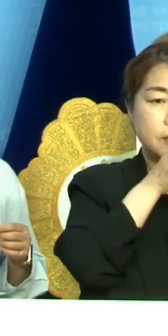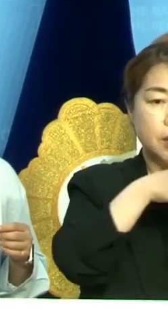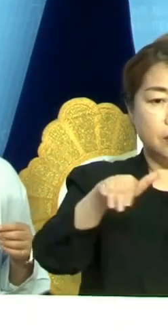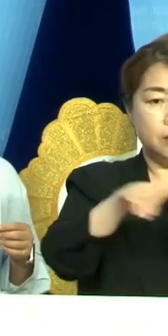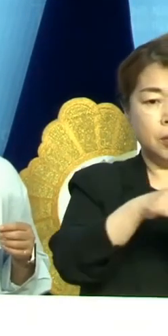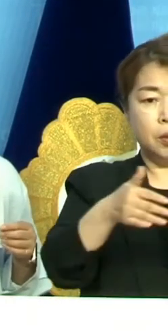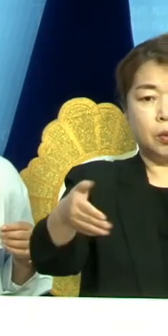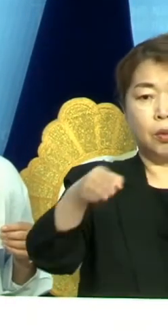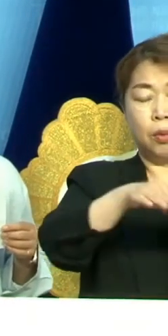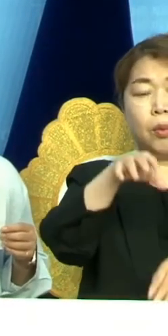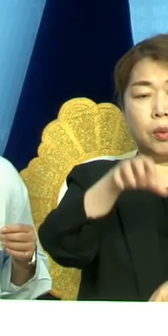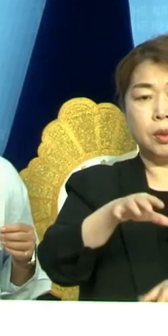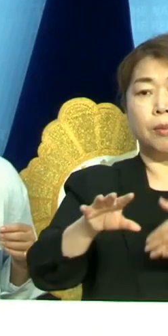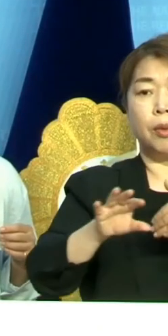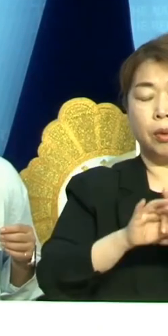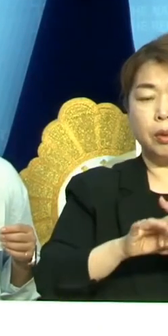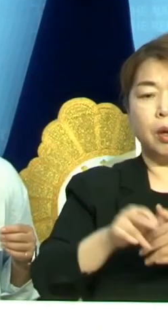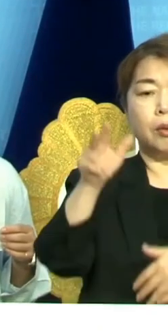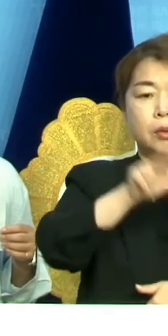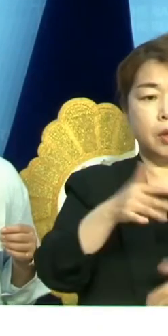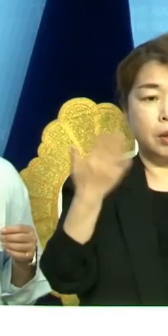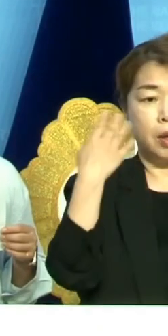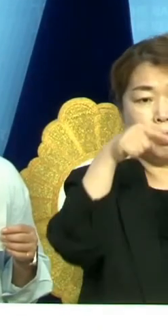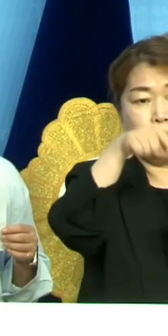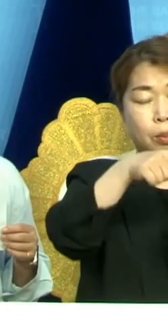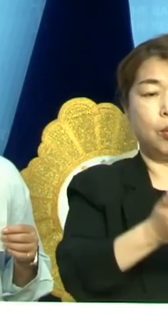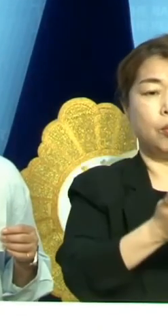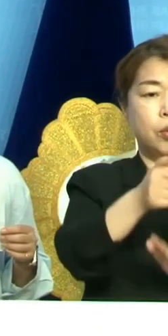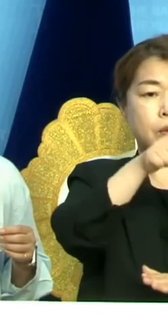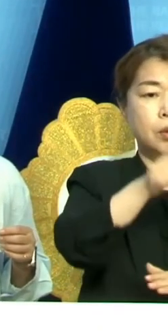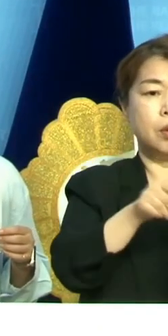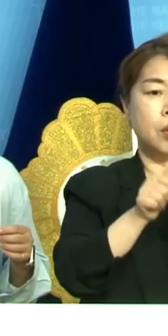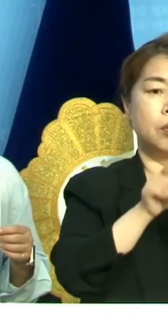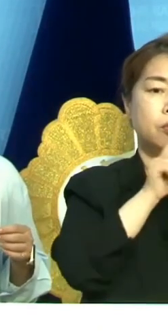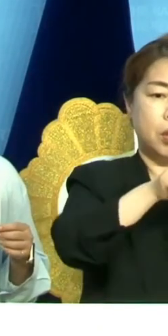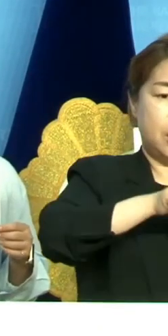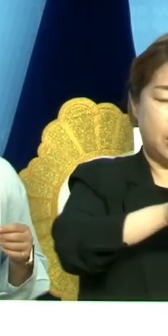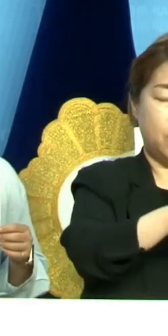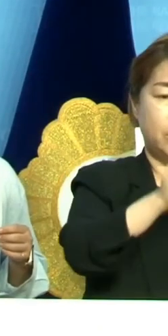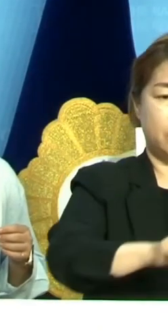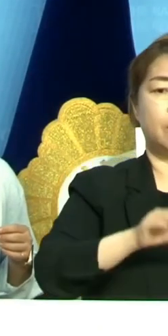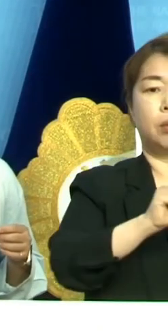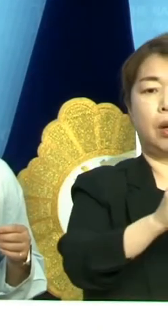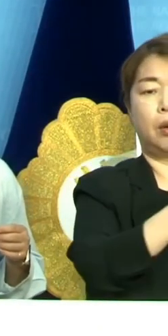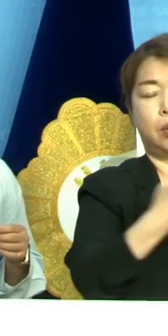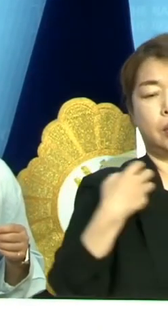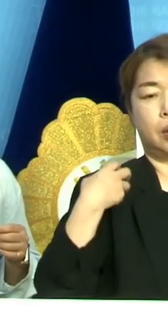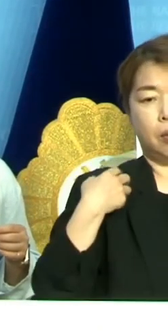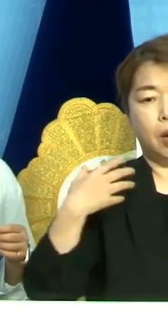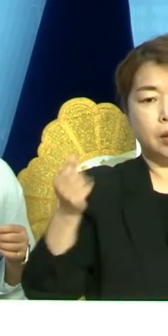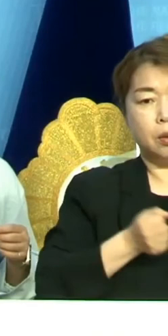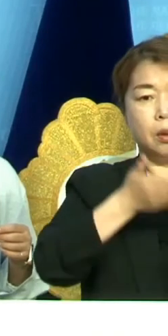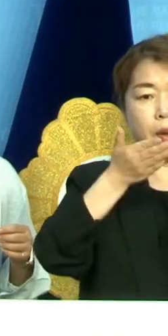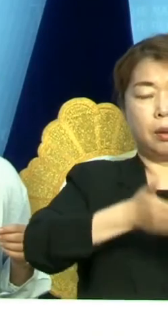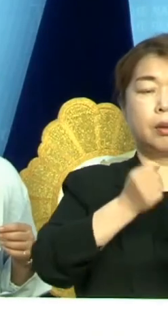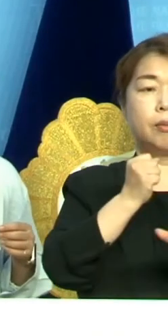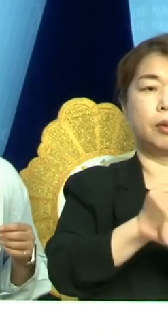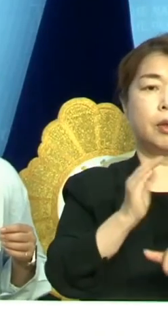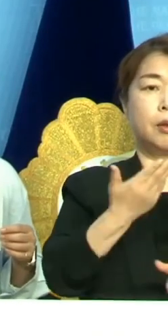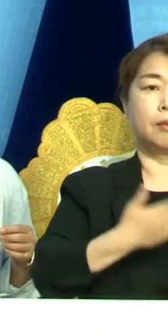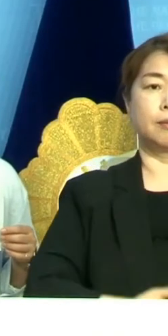학문의 정답 전당 이라면 전국의 대학 본부 들은 소송 취하 강 여행을 멈추고 책임감있게 소송을 대응해야 할